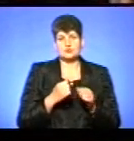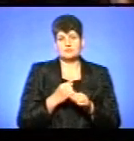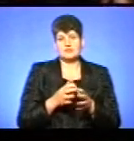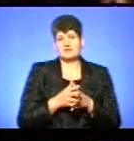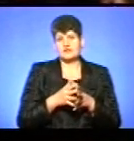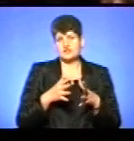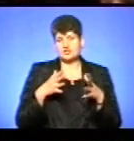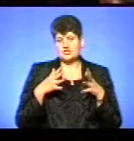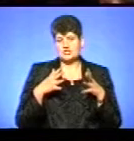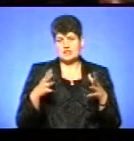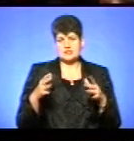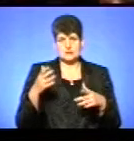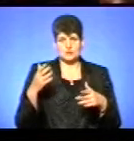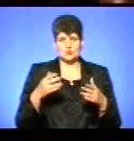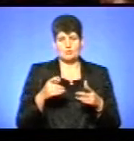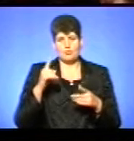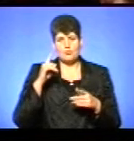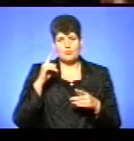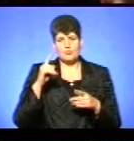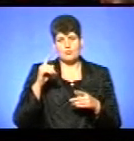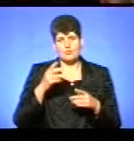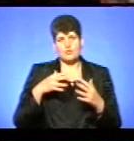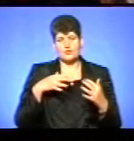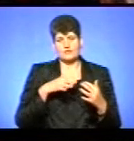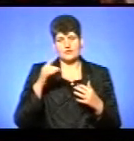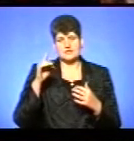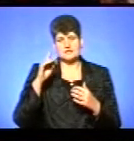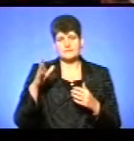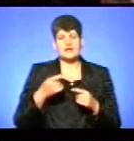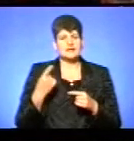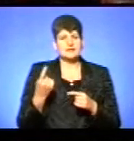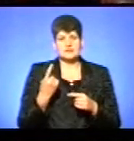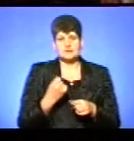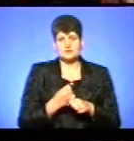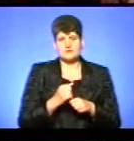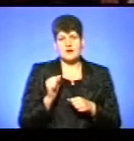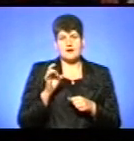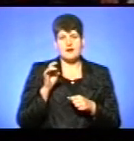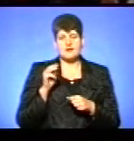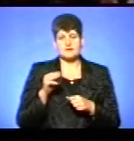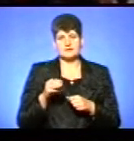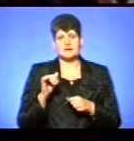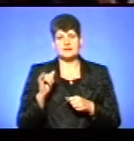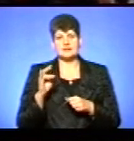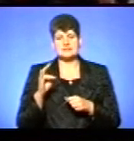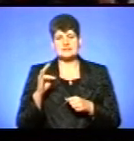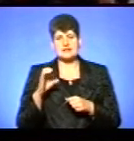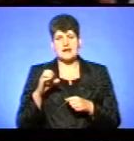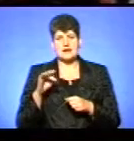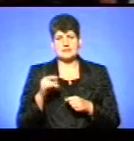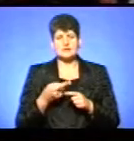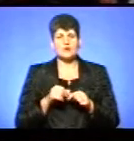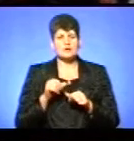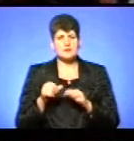величезну студію бойової слави. Вона є єдина в Збройних силах України, зроблена в стилі арт-інсталяції. Деякі з